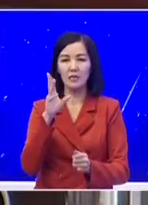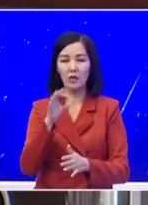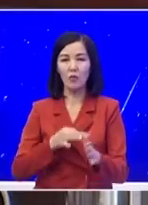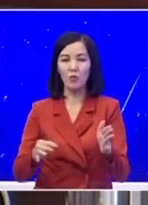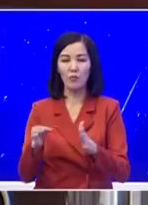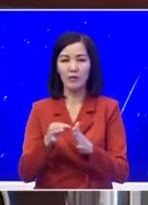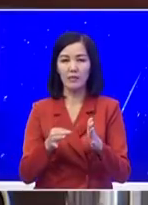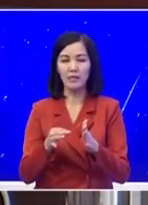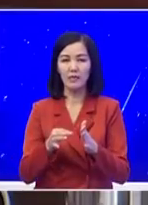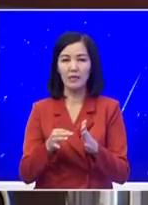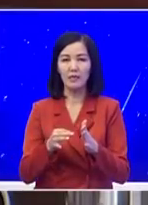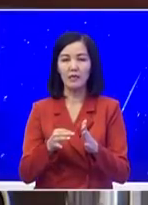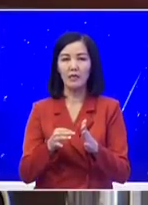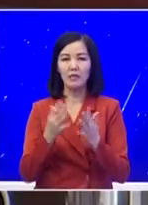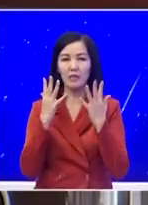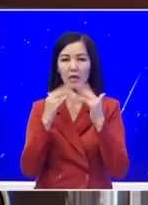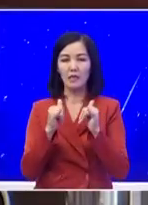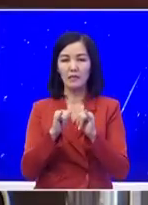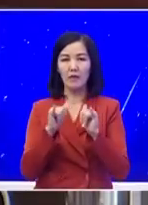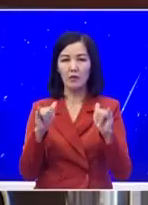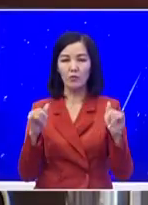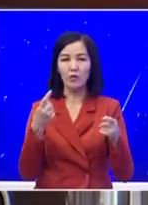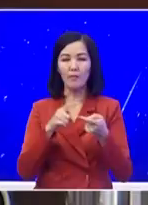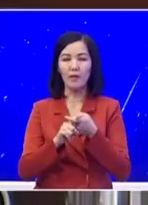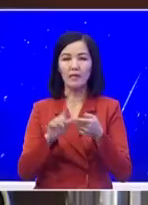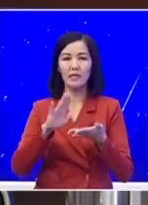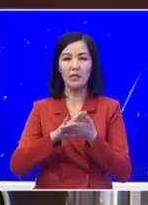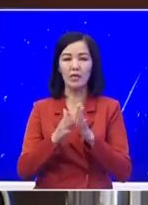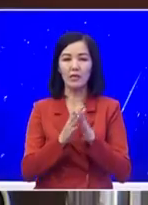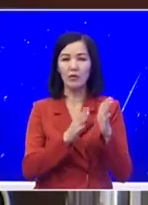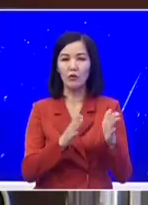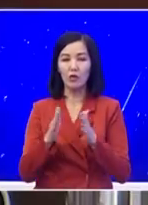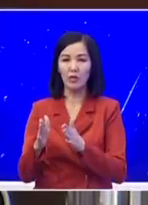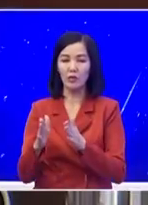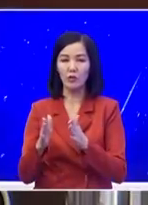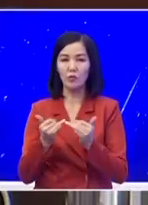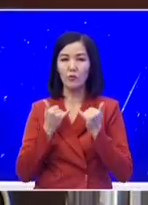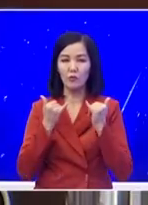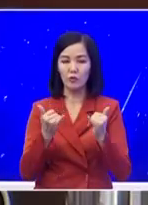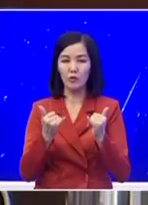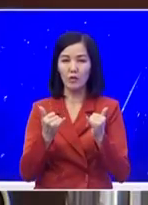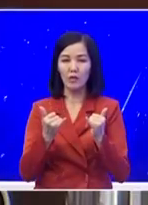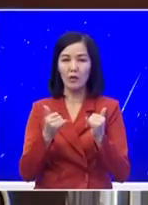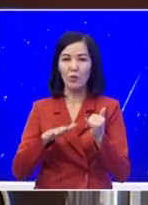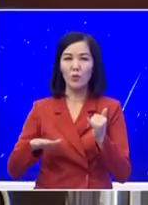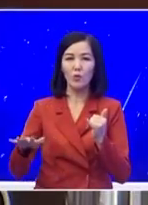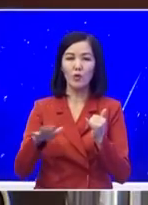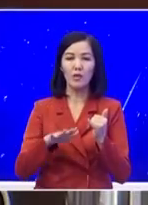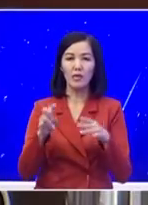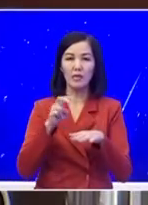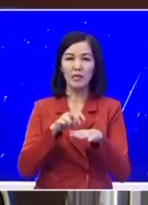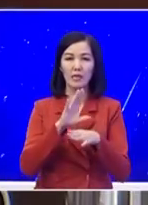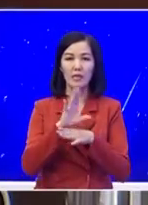жұқтырғандар санының артуына байланысты жағдайды тұрақтыру үшін осы өңірлерге мамандар